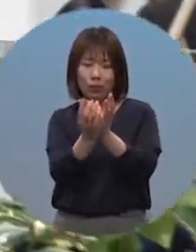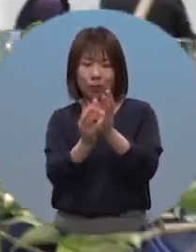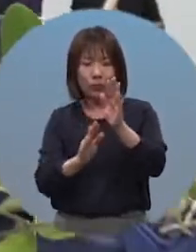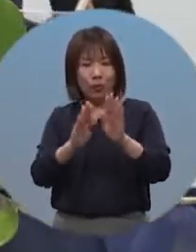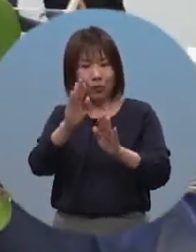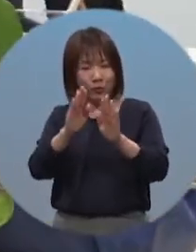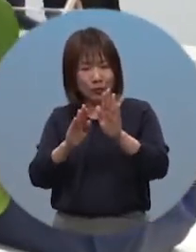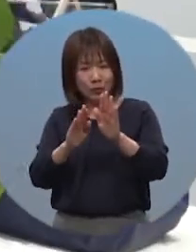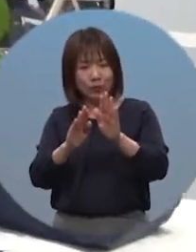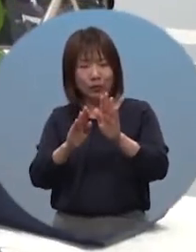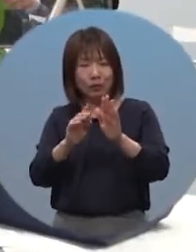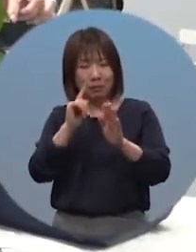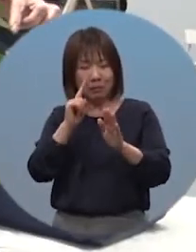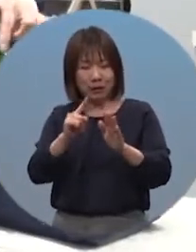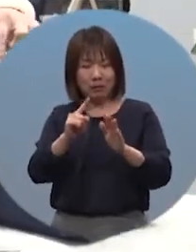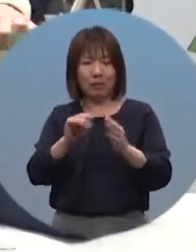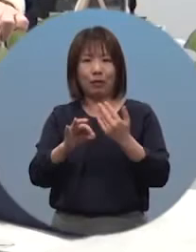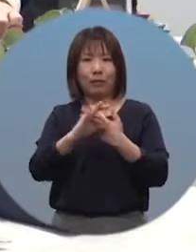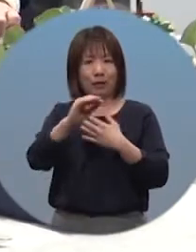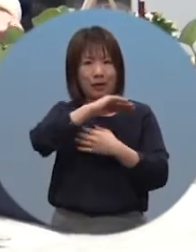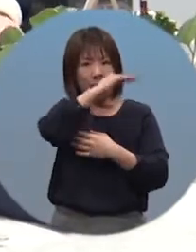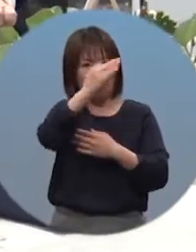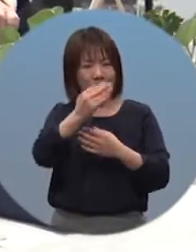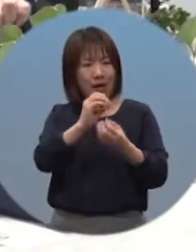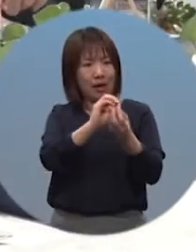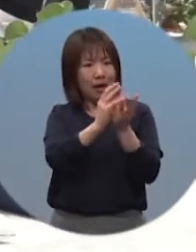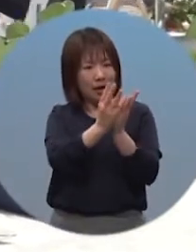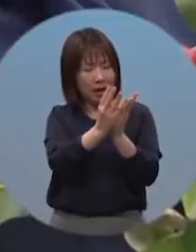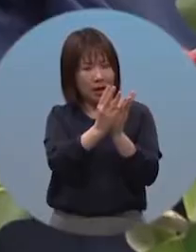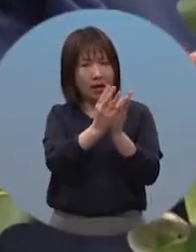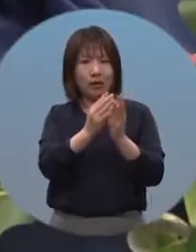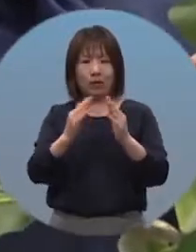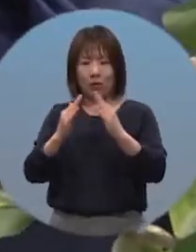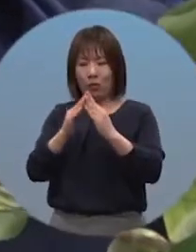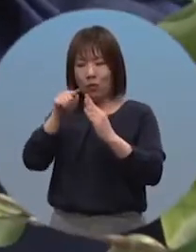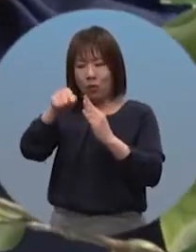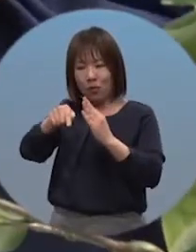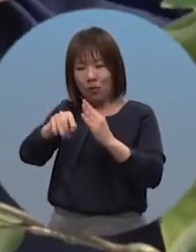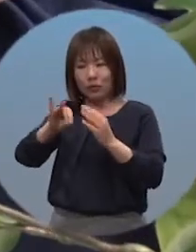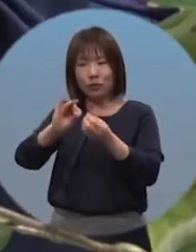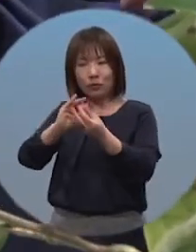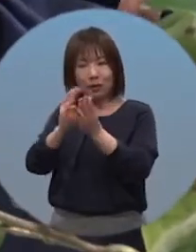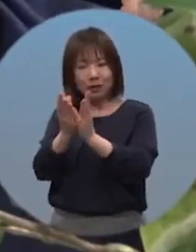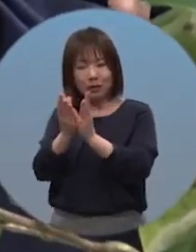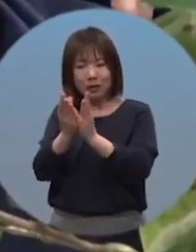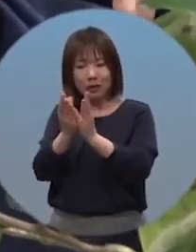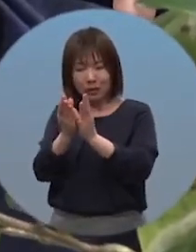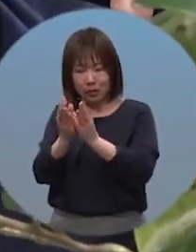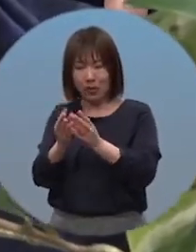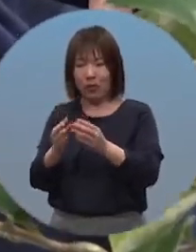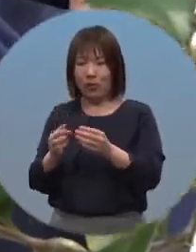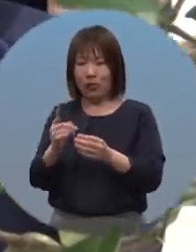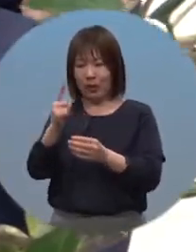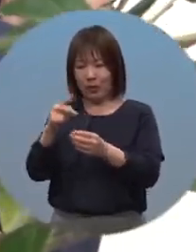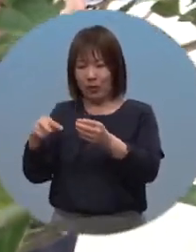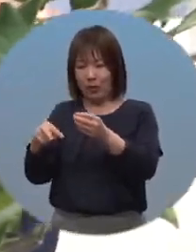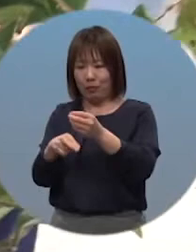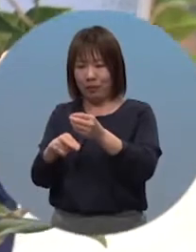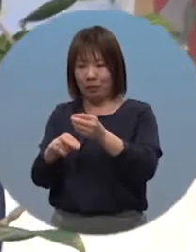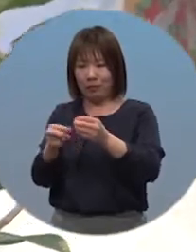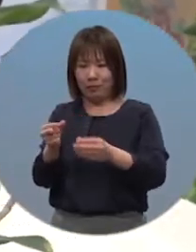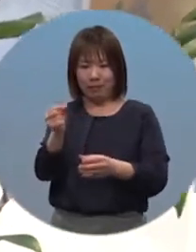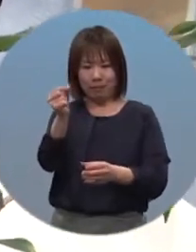山に咲く椿とかお庭に咲く椿をもほんのちょっと1りぃいけるということがすごく